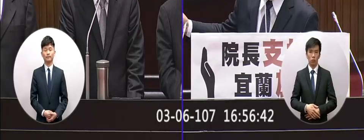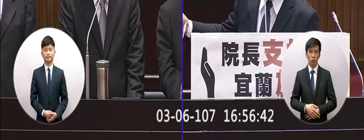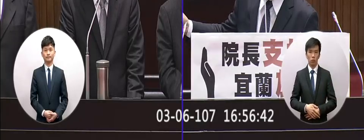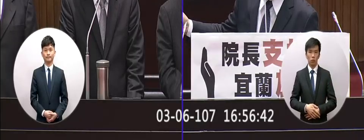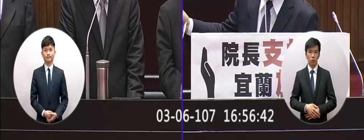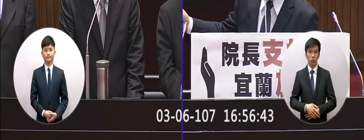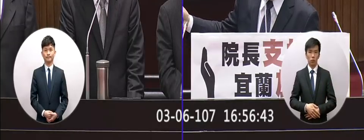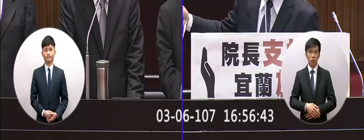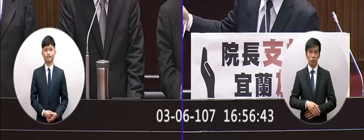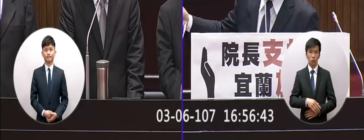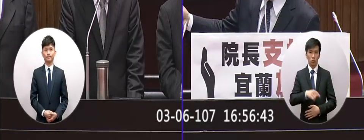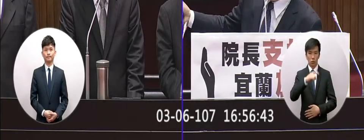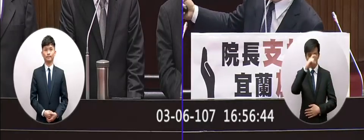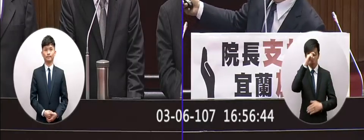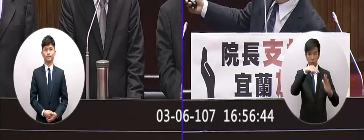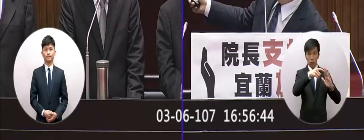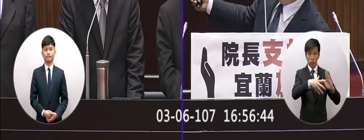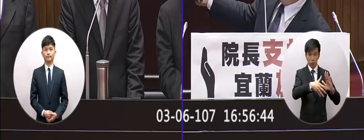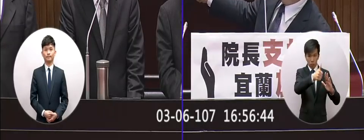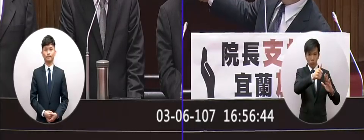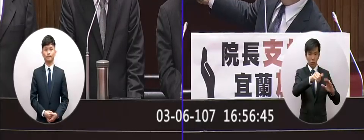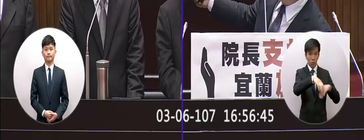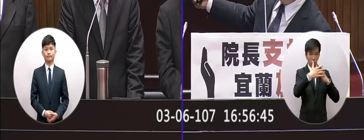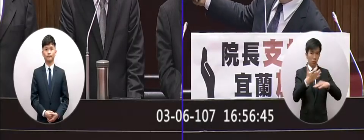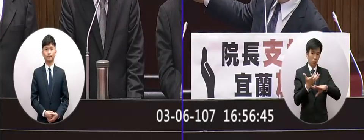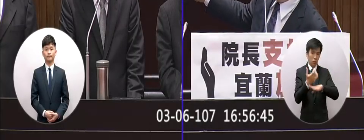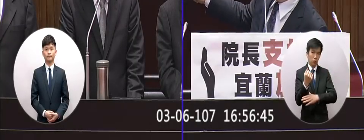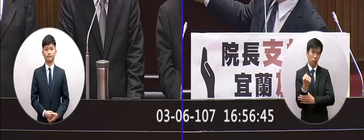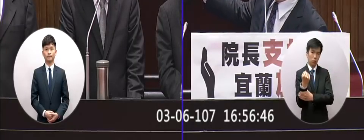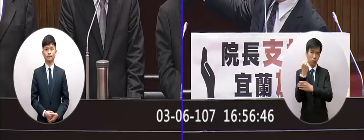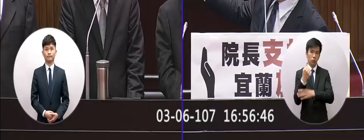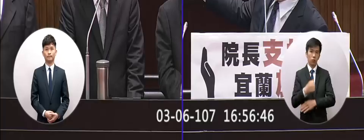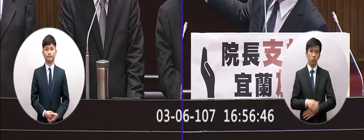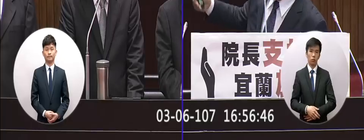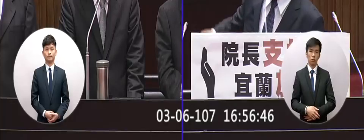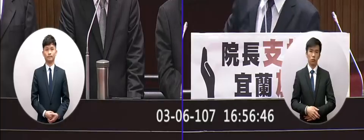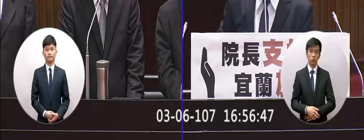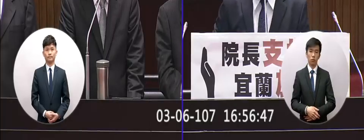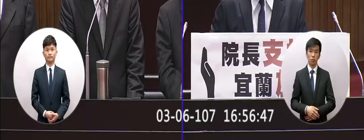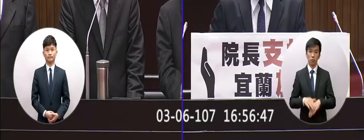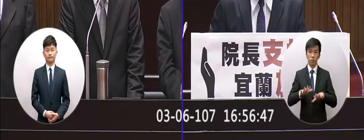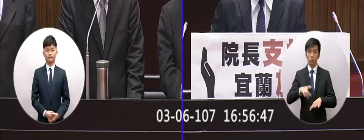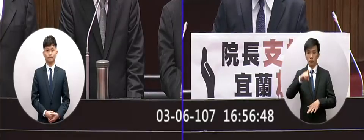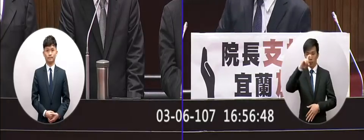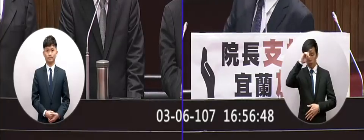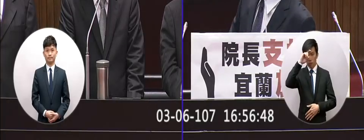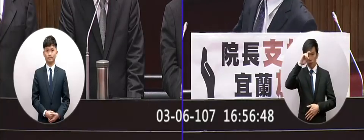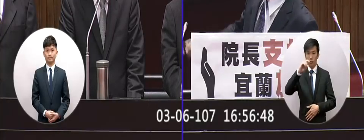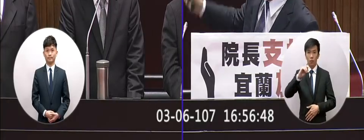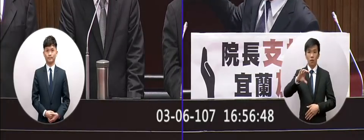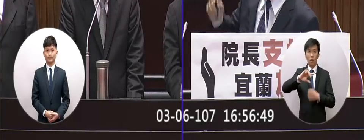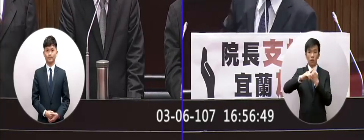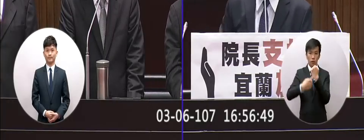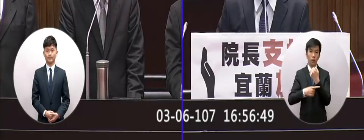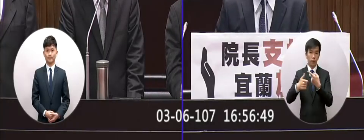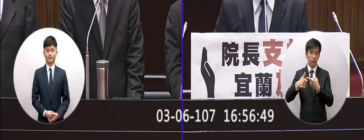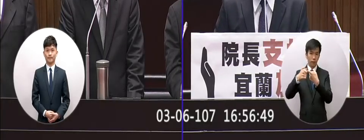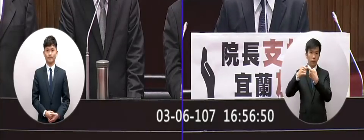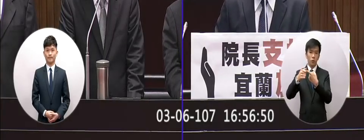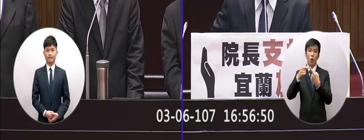键呢，能够聊在全力的推动，像我们这样，我们主张的是新方案一，就是红